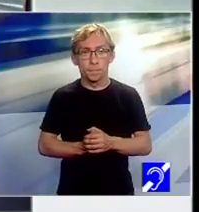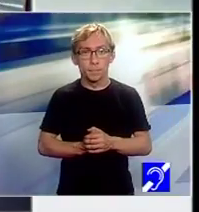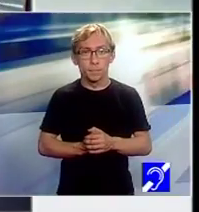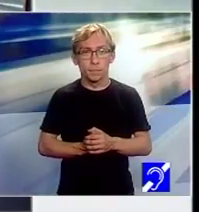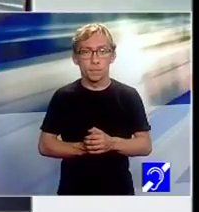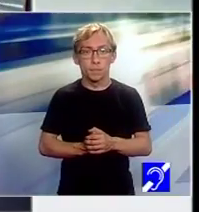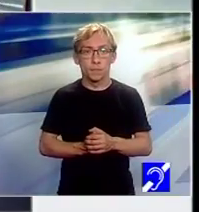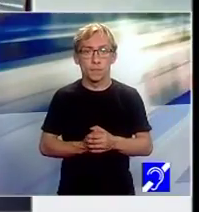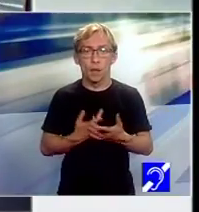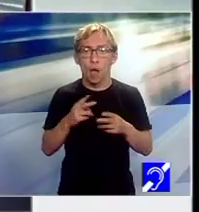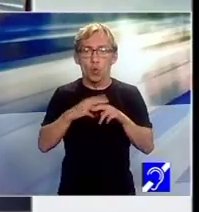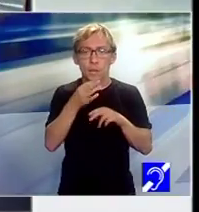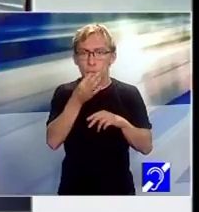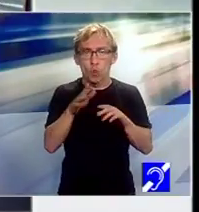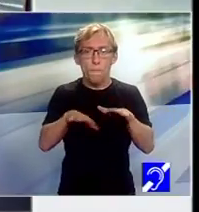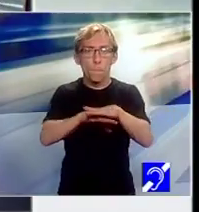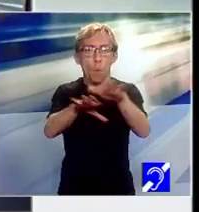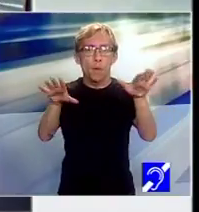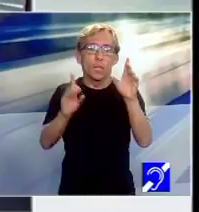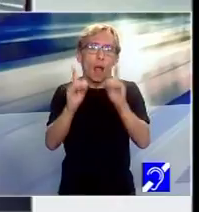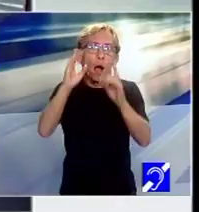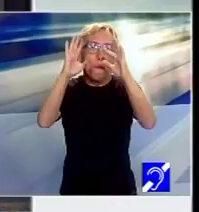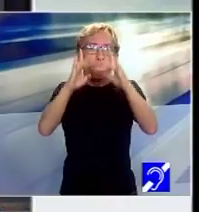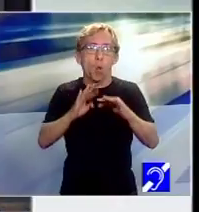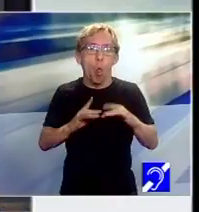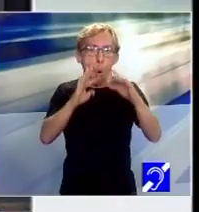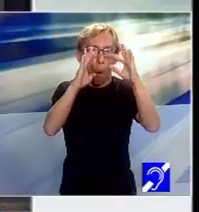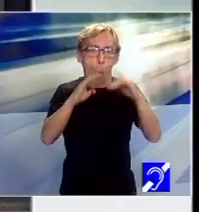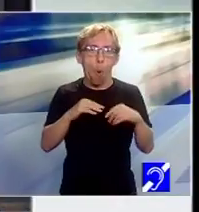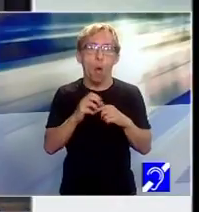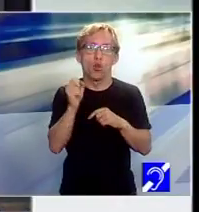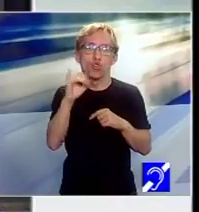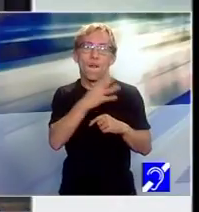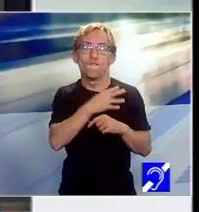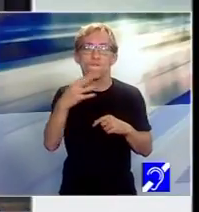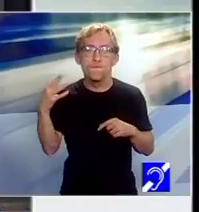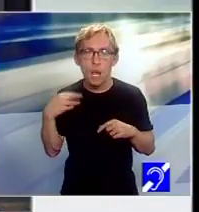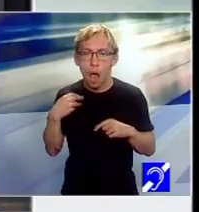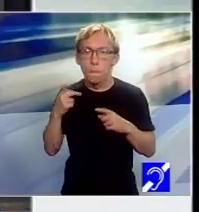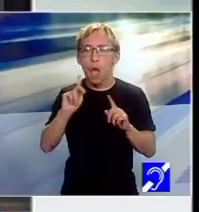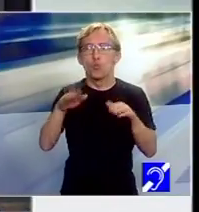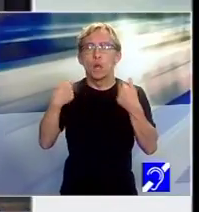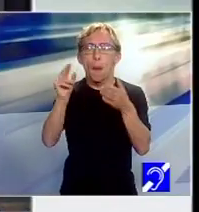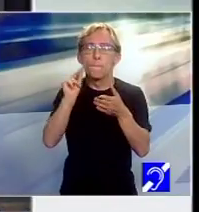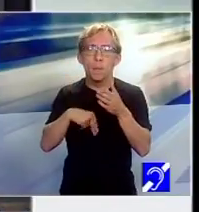să spunem publicului că în cazul în care plouă și nu ne lasă vremea, avem această...